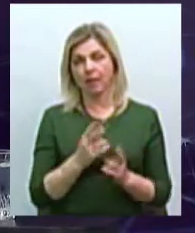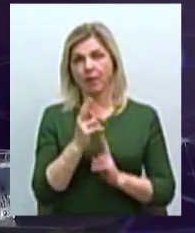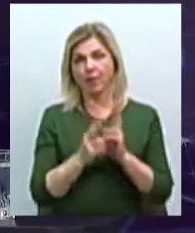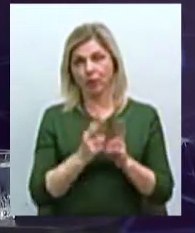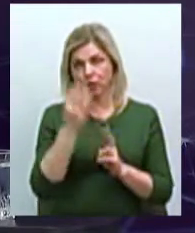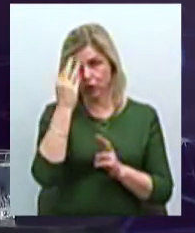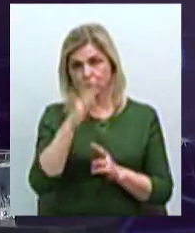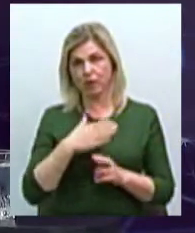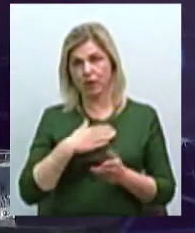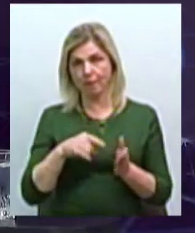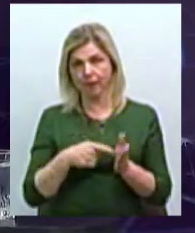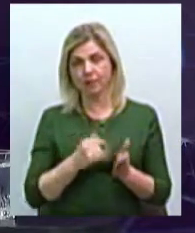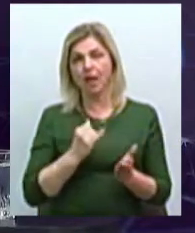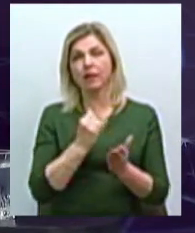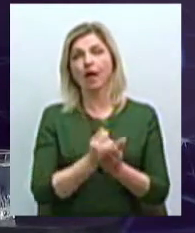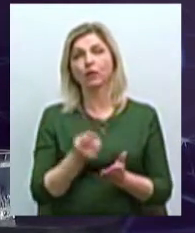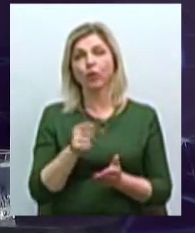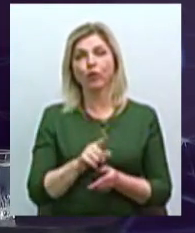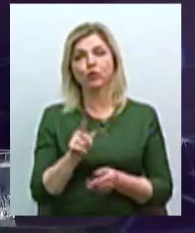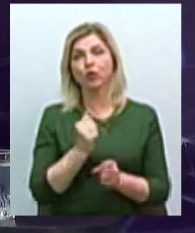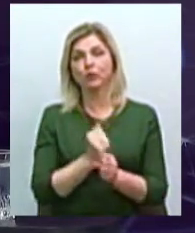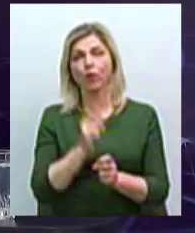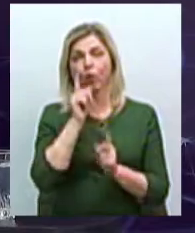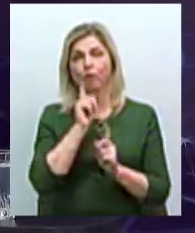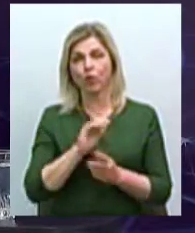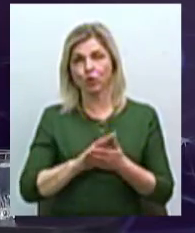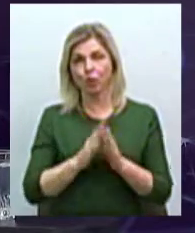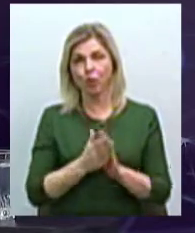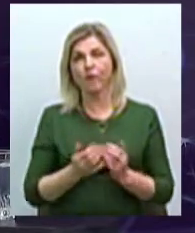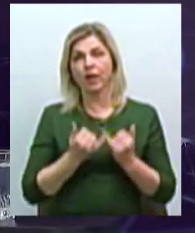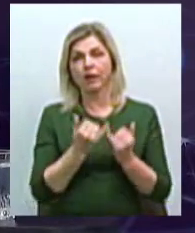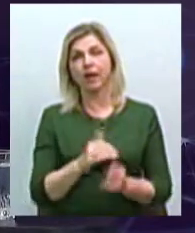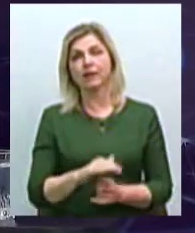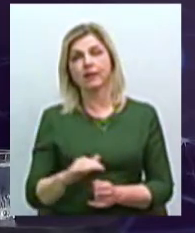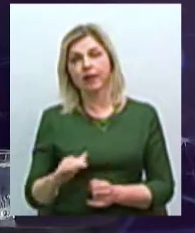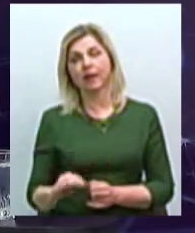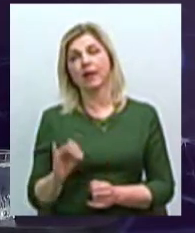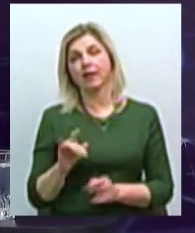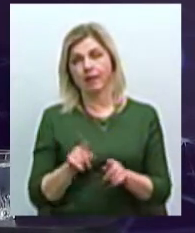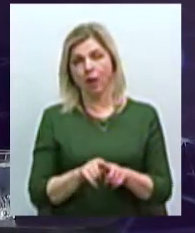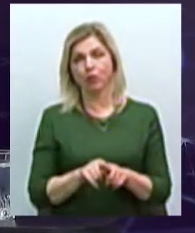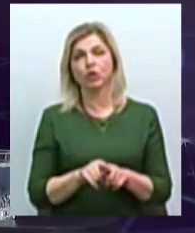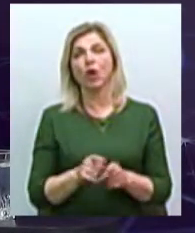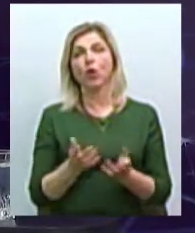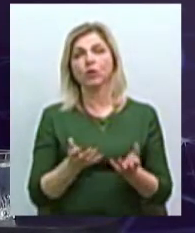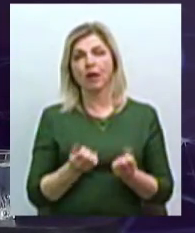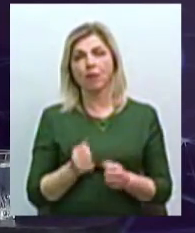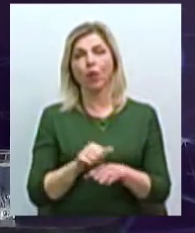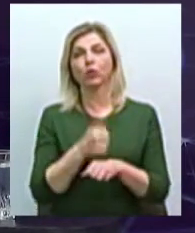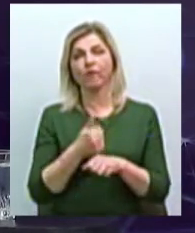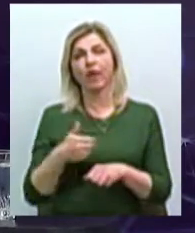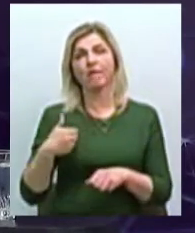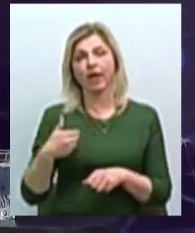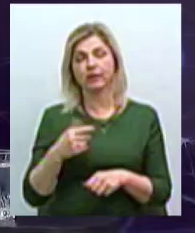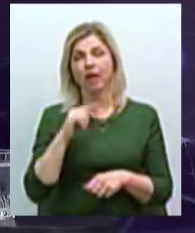нашому місті, задля того, щоб створити більш комфортні умови для наших дітей, а також отримати головний ефект